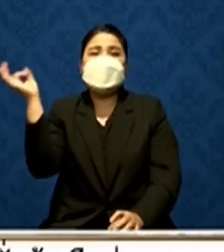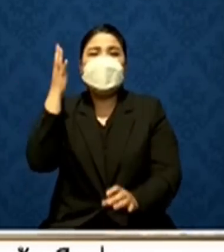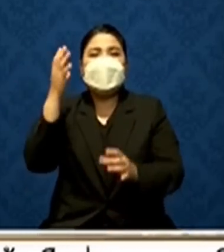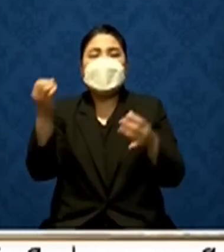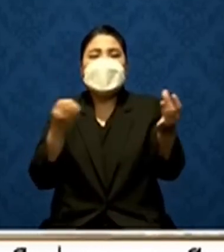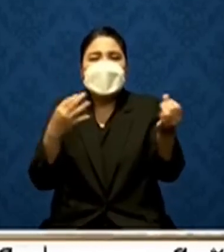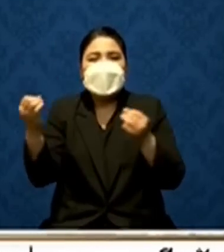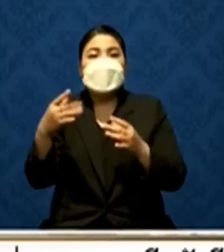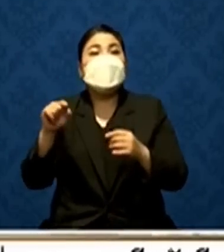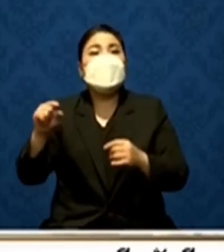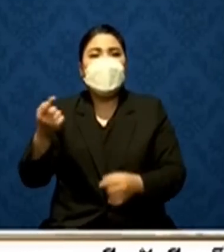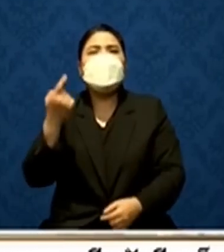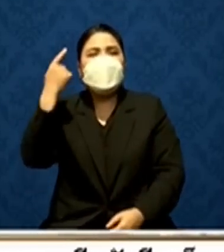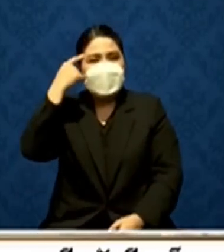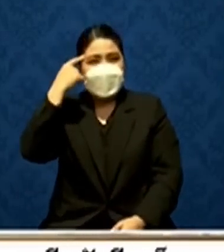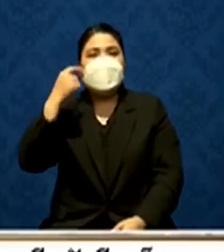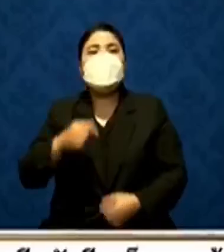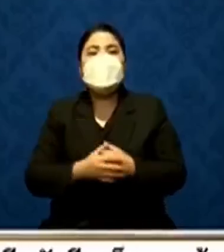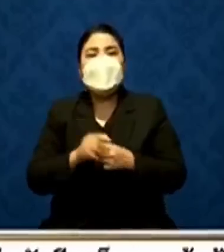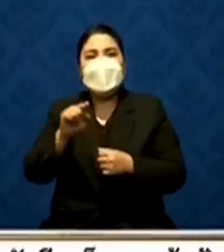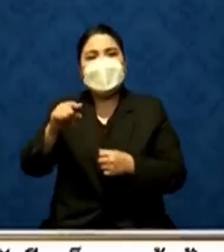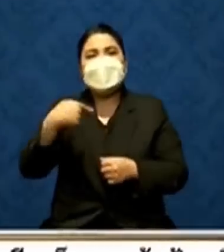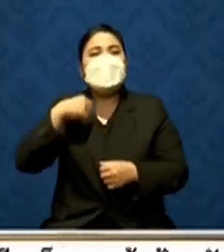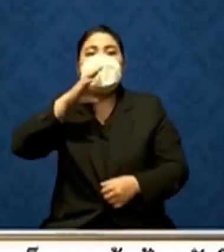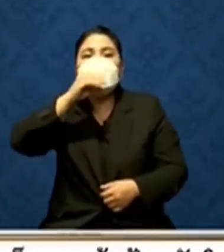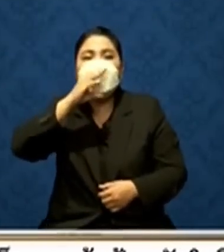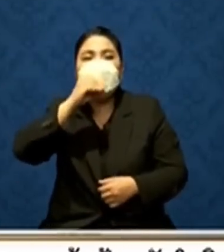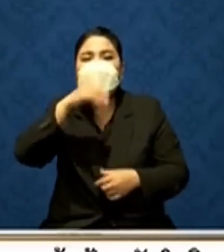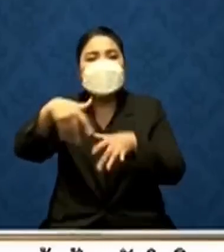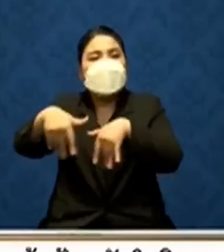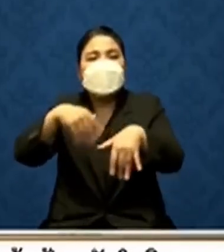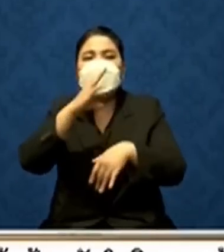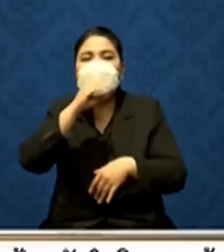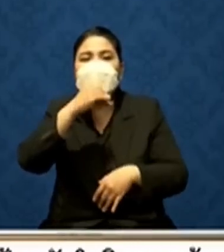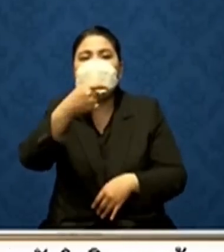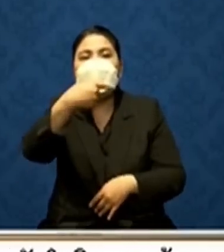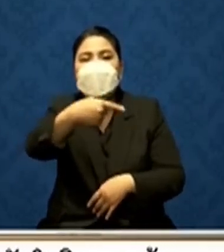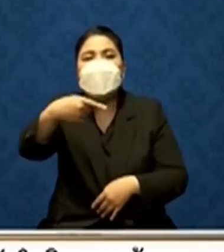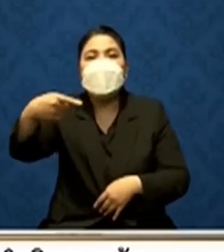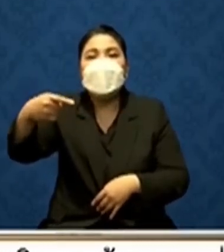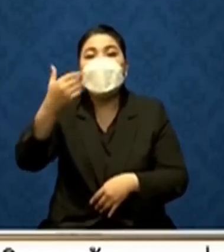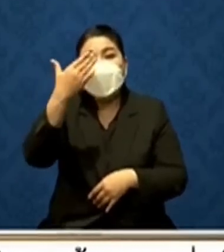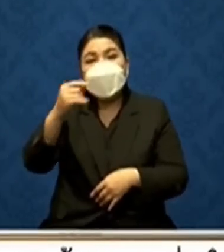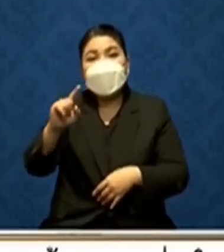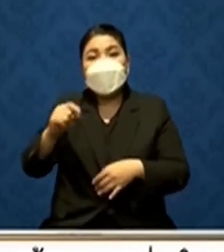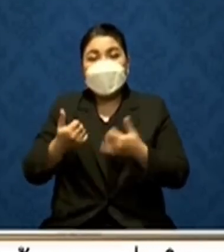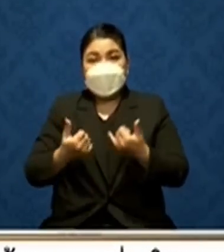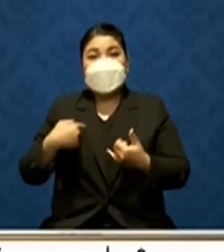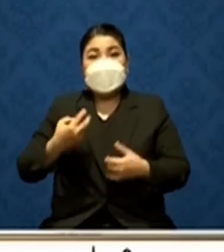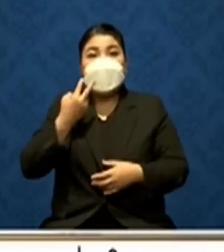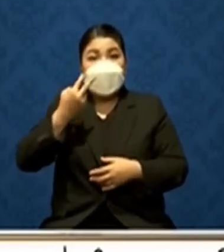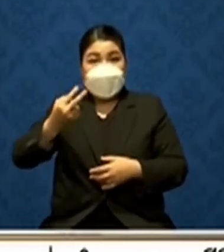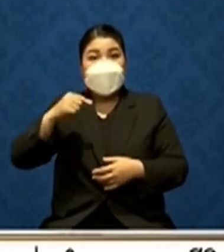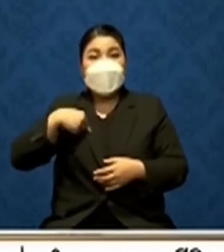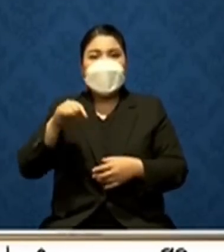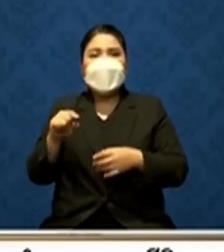ผมมั่นใจว่าเป็นทางลบอย่างมากมายเพราะสิ่งที่พี่น้องประชาชนได้เห็นจากการแสดง